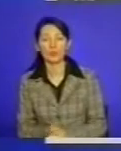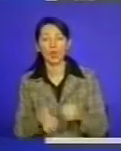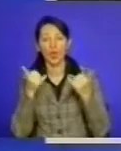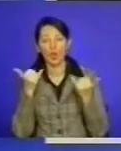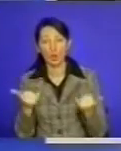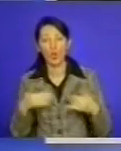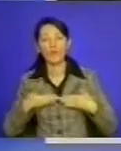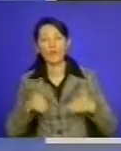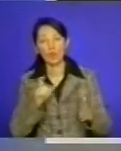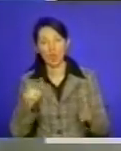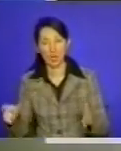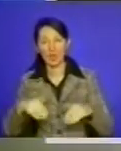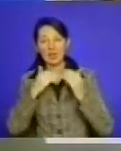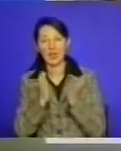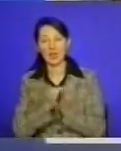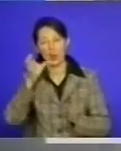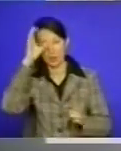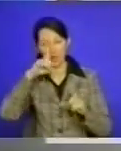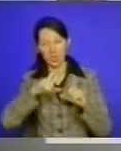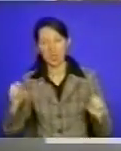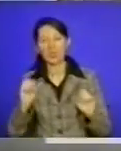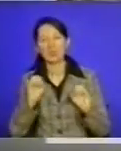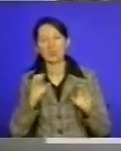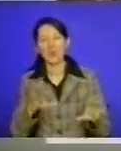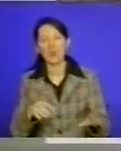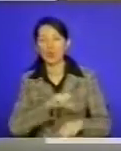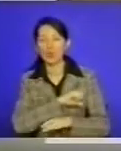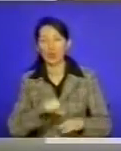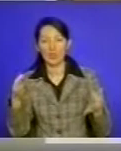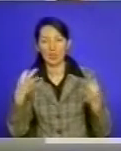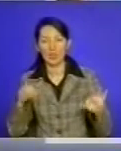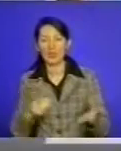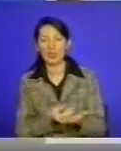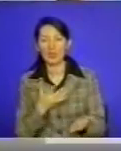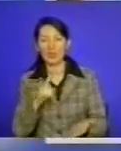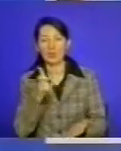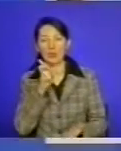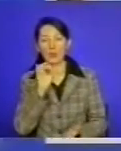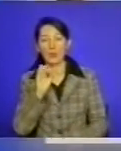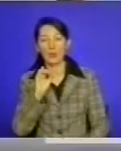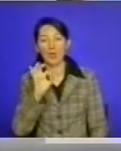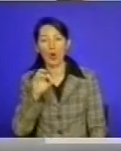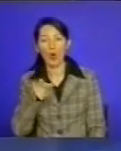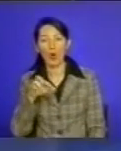Сьогодні випускники загальноосвітніх шкіл здавали зовнішнє незалежне оцінювання з біології.